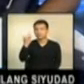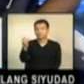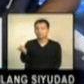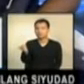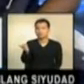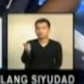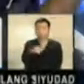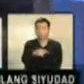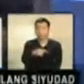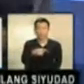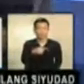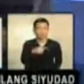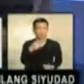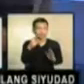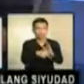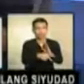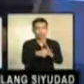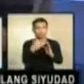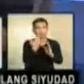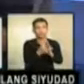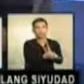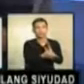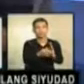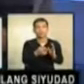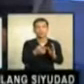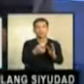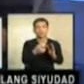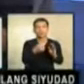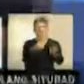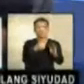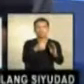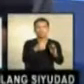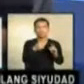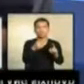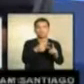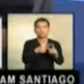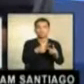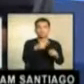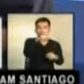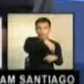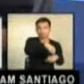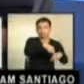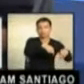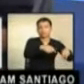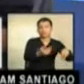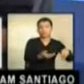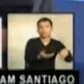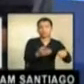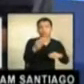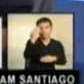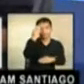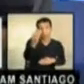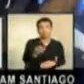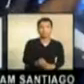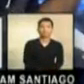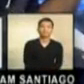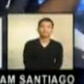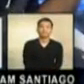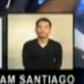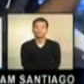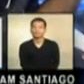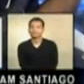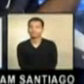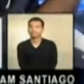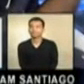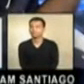ho napatay ng inyong anak yung sinasabing tambay dun sa Bulacan? Ay,